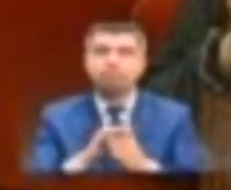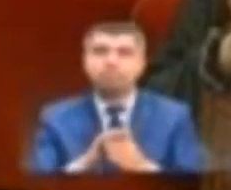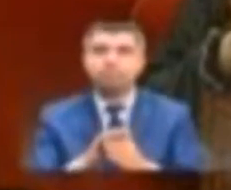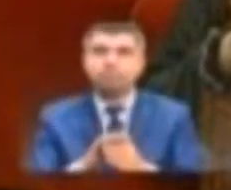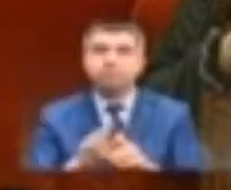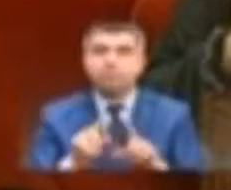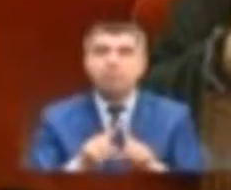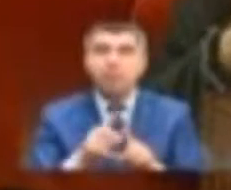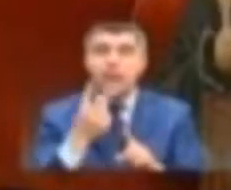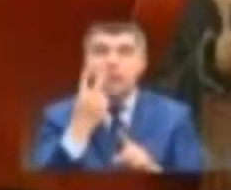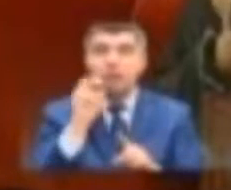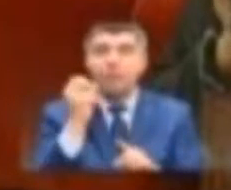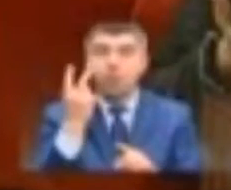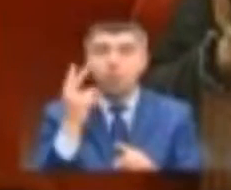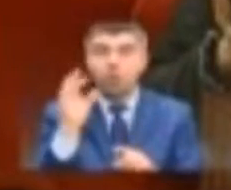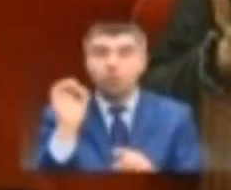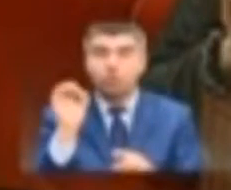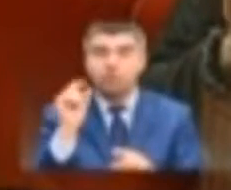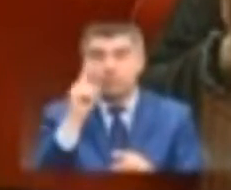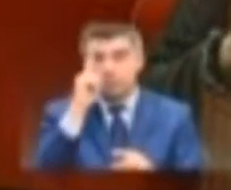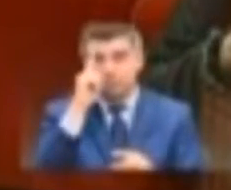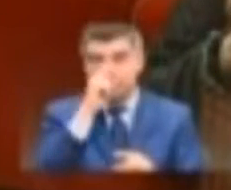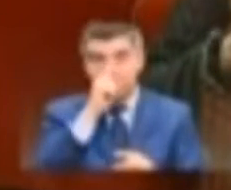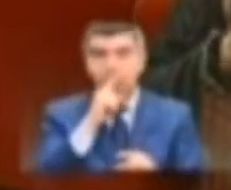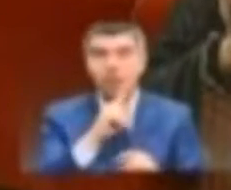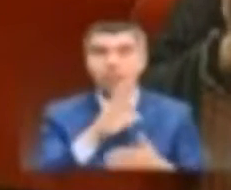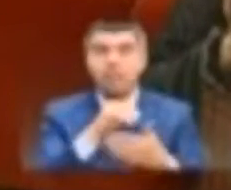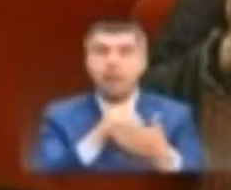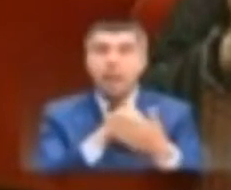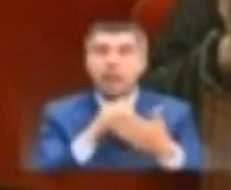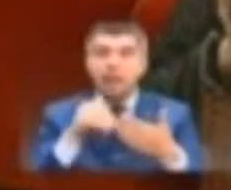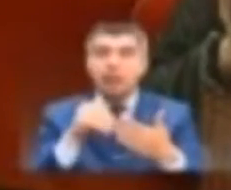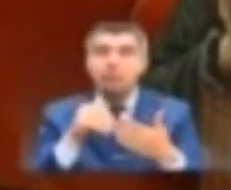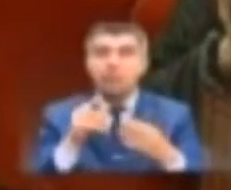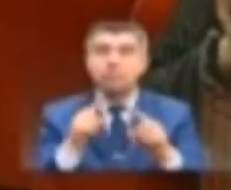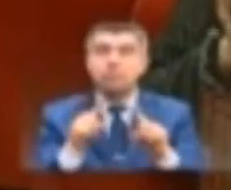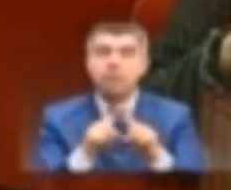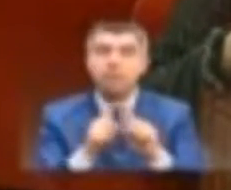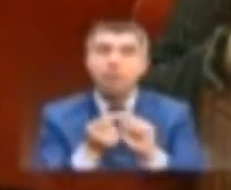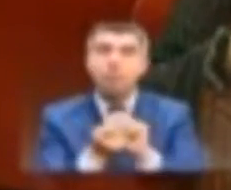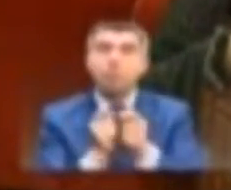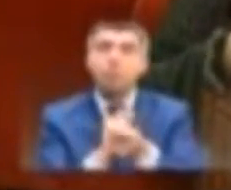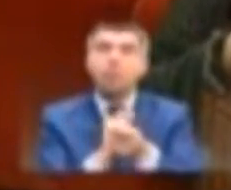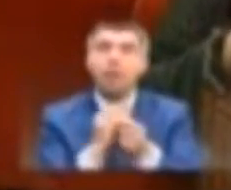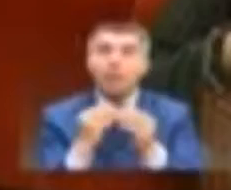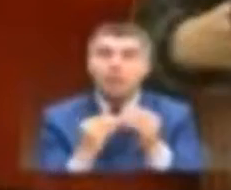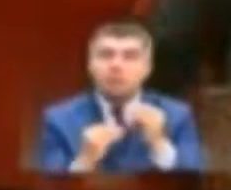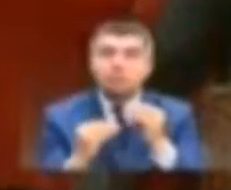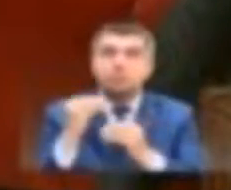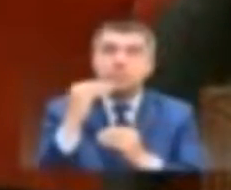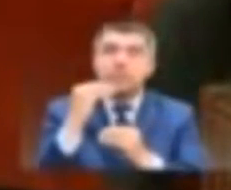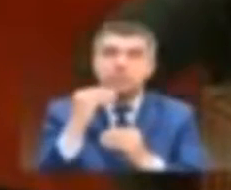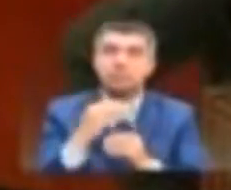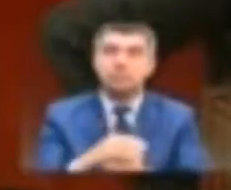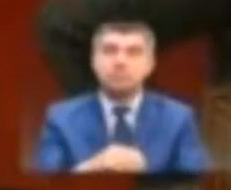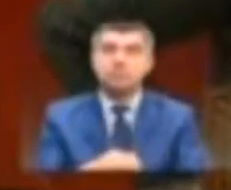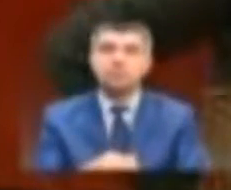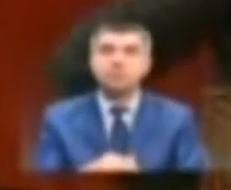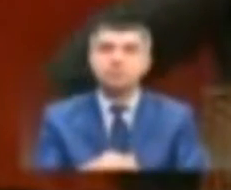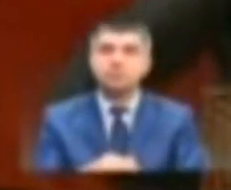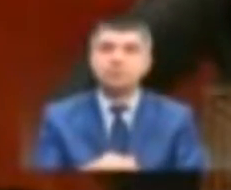في الرؤية ديال 2020 عندنا، اذا باغي نضعفوها تضاعف،